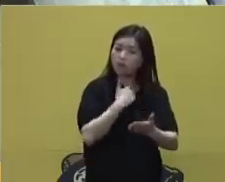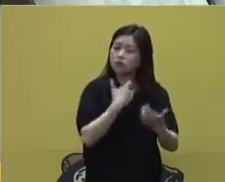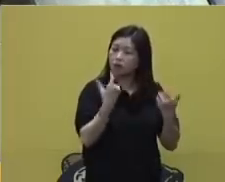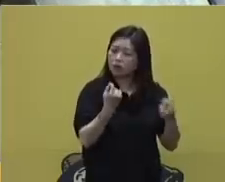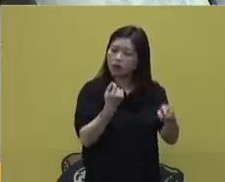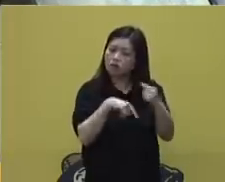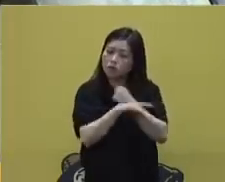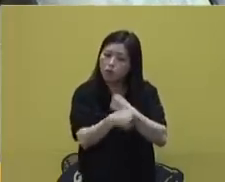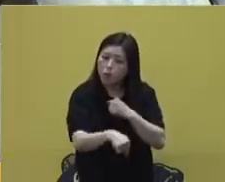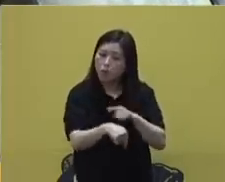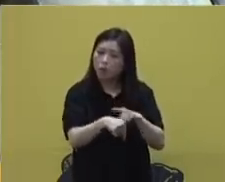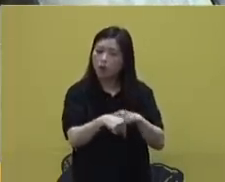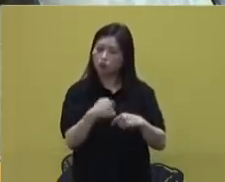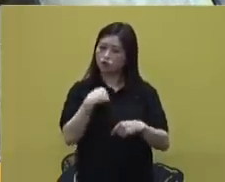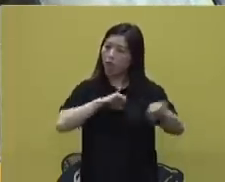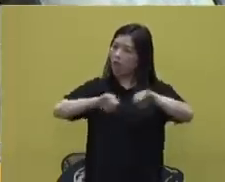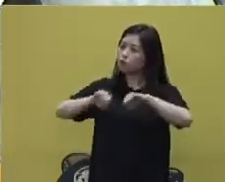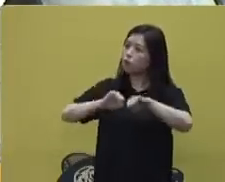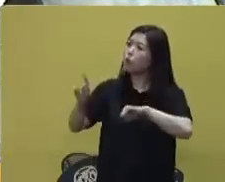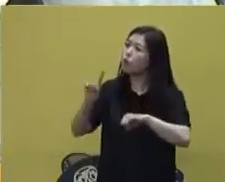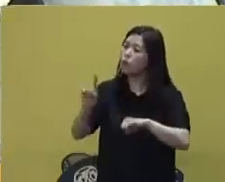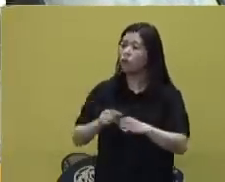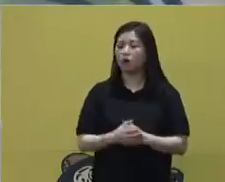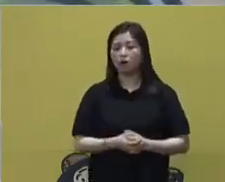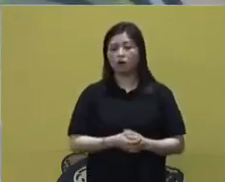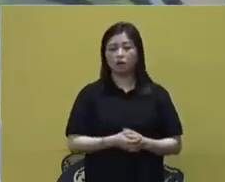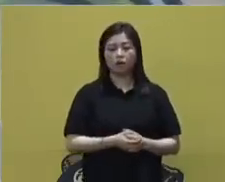의미이고 우리는 어떻게 대응해야 될까요, 좀 이 장관님? 글쎄요, 그